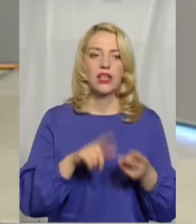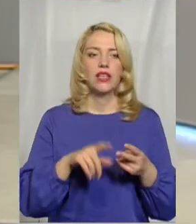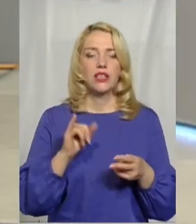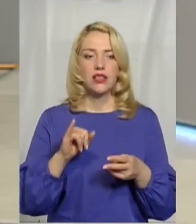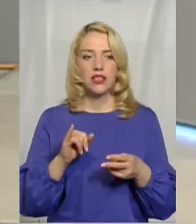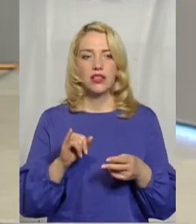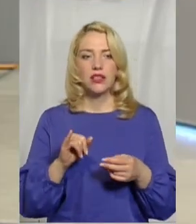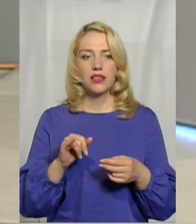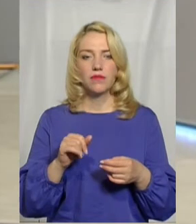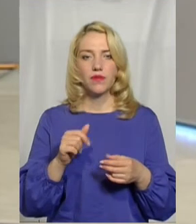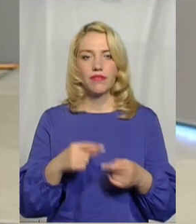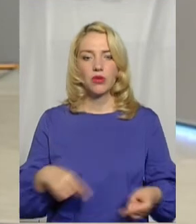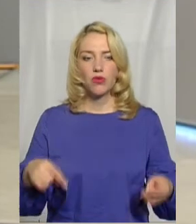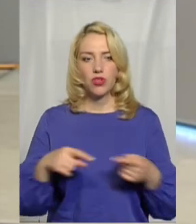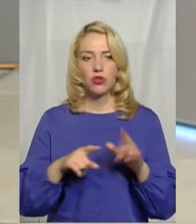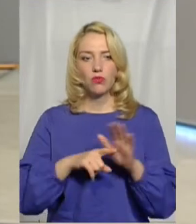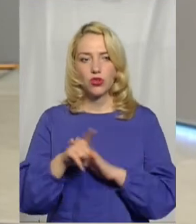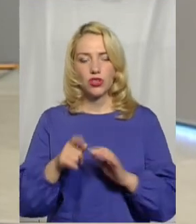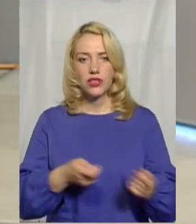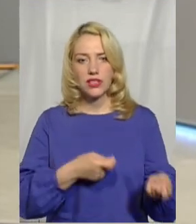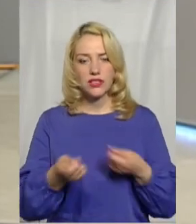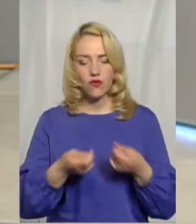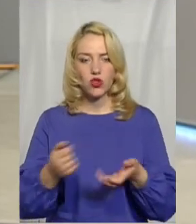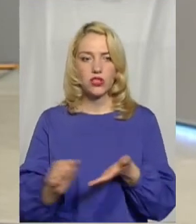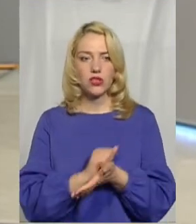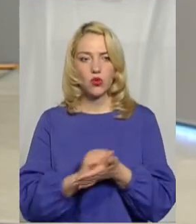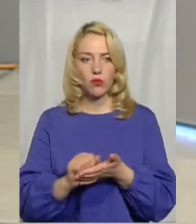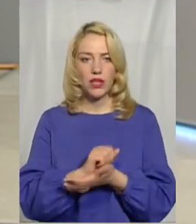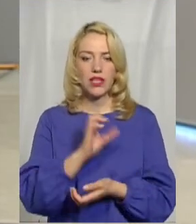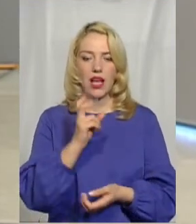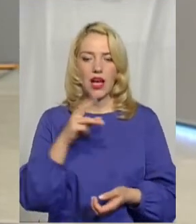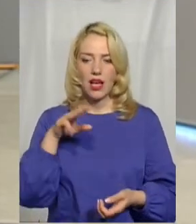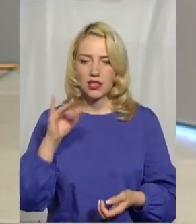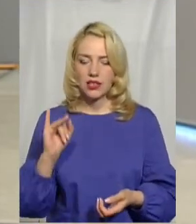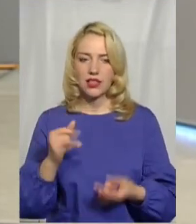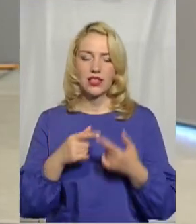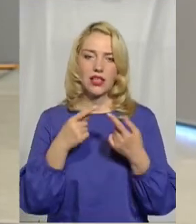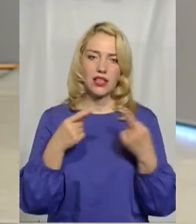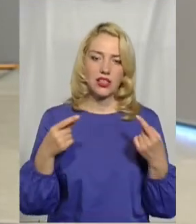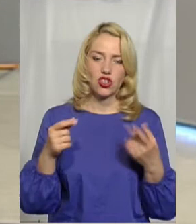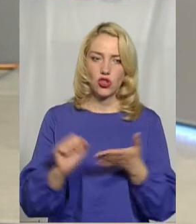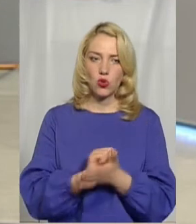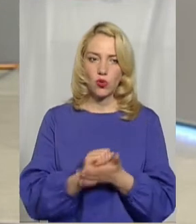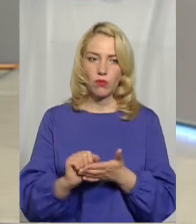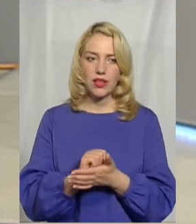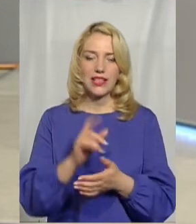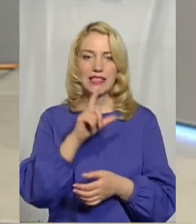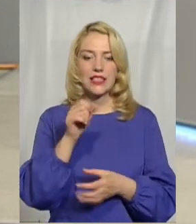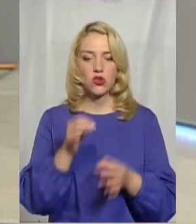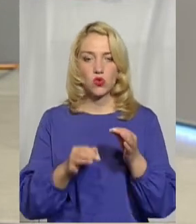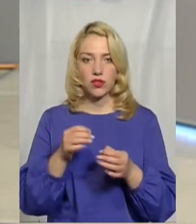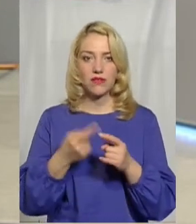Вільно архів. І, відповідно, почалися звозитися документи, актові книги і інші документи судів в ці